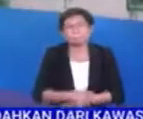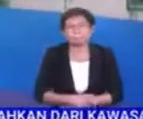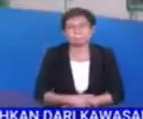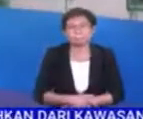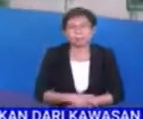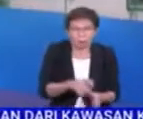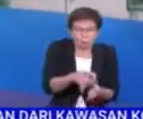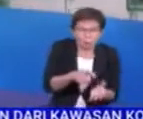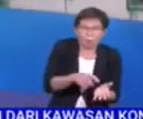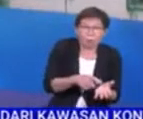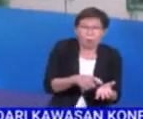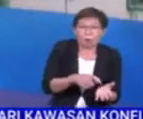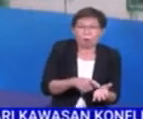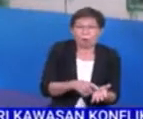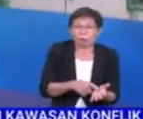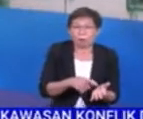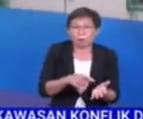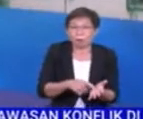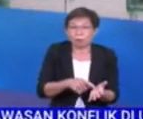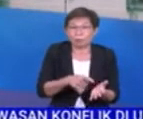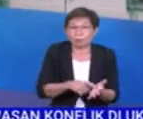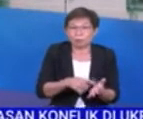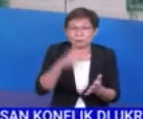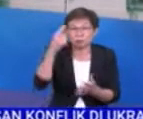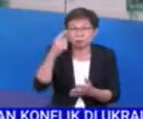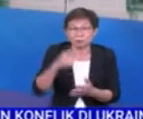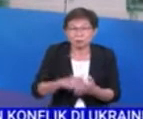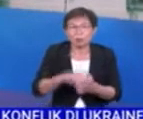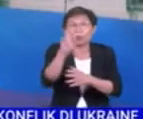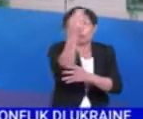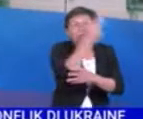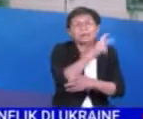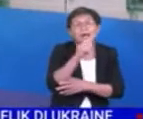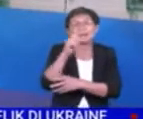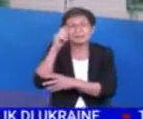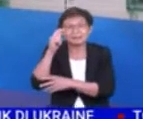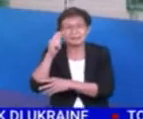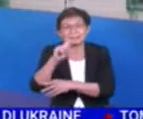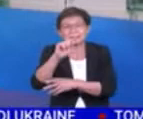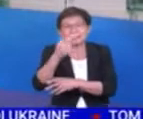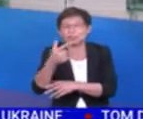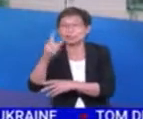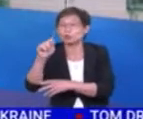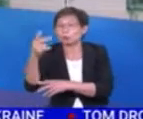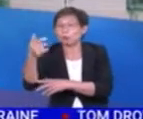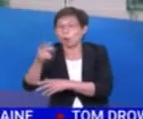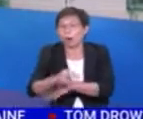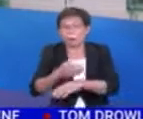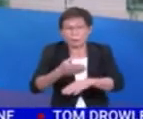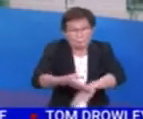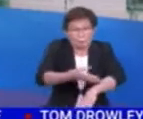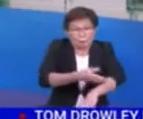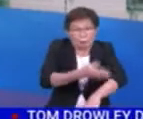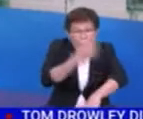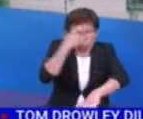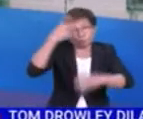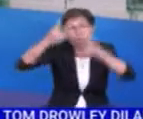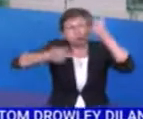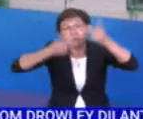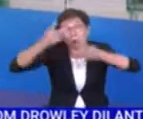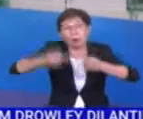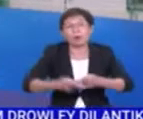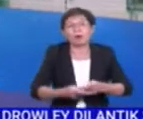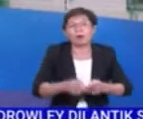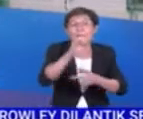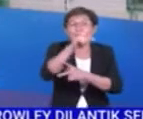hutan rekreasi Tanjung Tuhan maka di nectar of sebagai lokasi iku plancungan terbaru eskop lanjungan warisan dengan